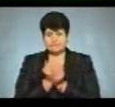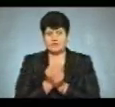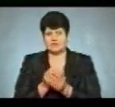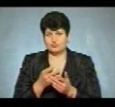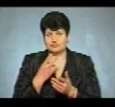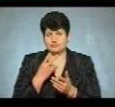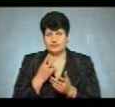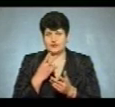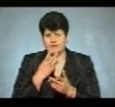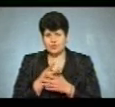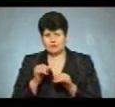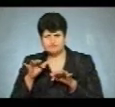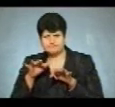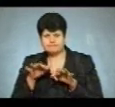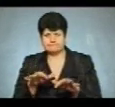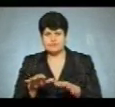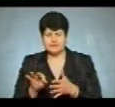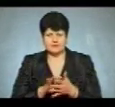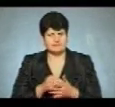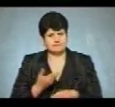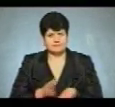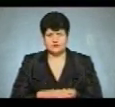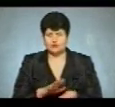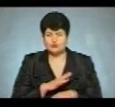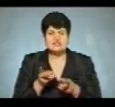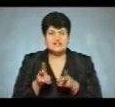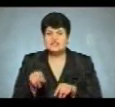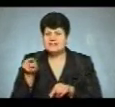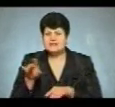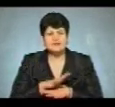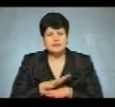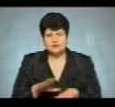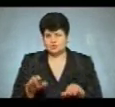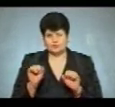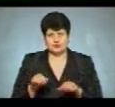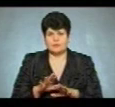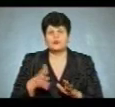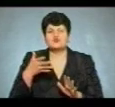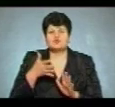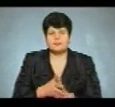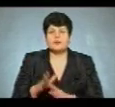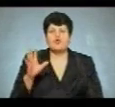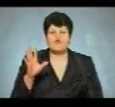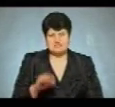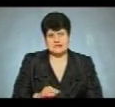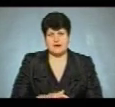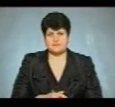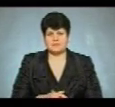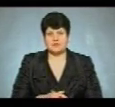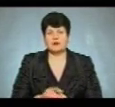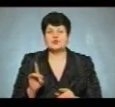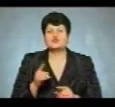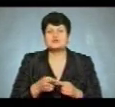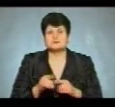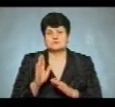дуже напряжно, тому там лишатись не було сенсу, все було вже зрозуміло, для чого то